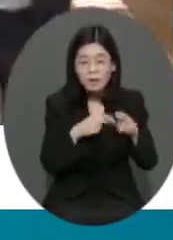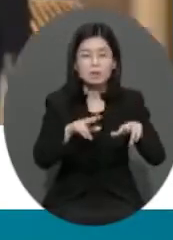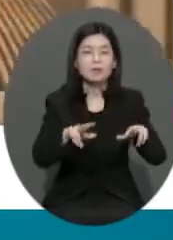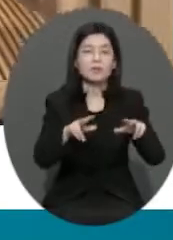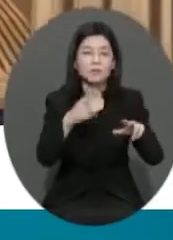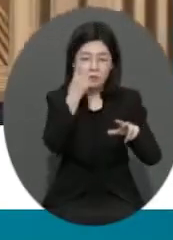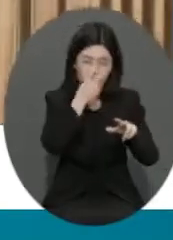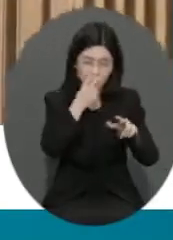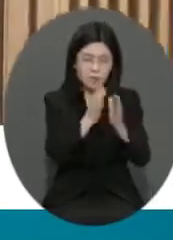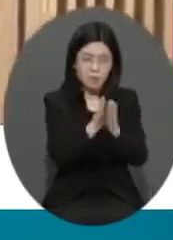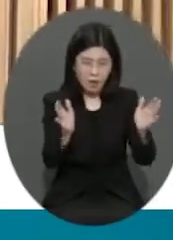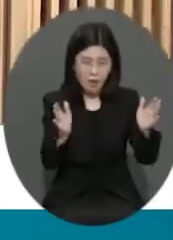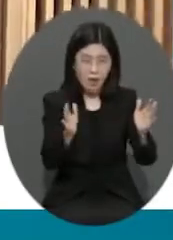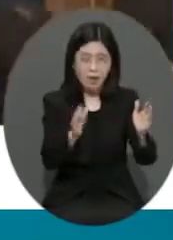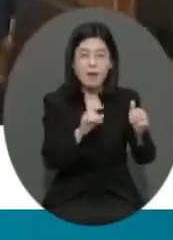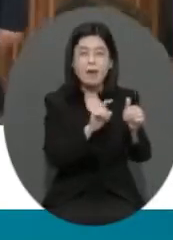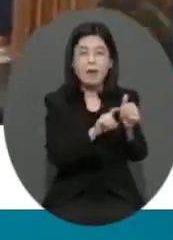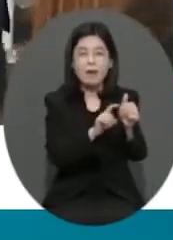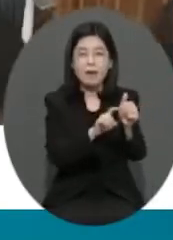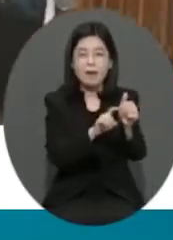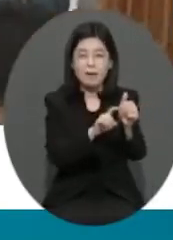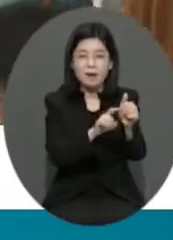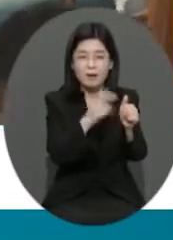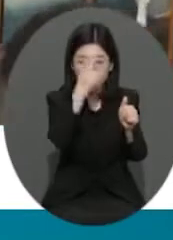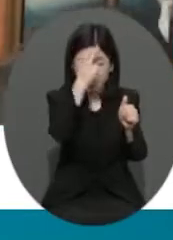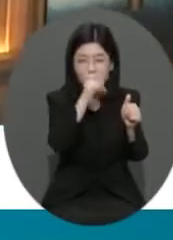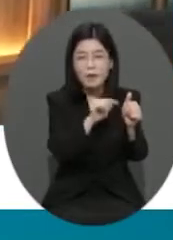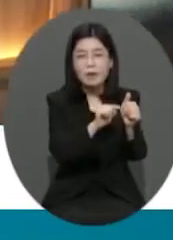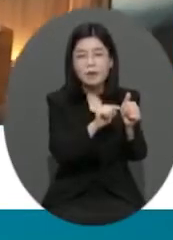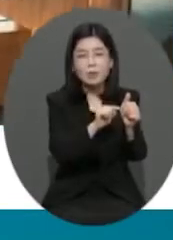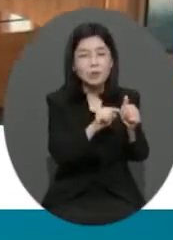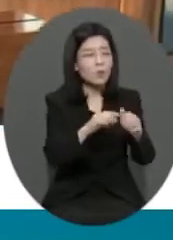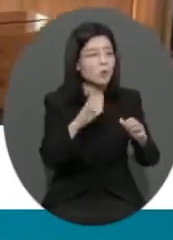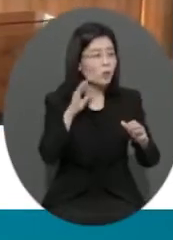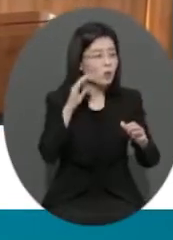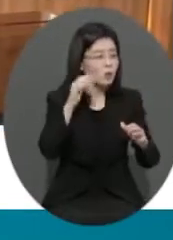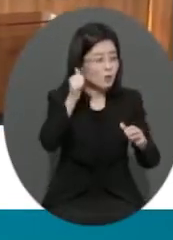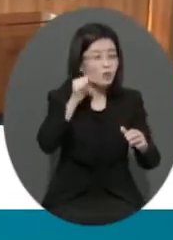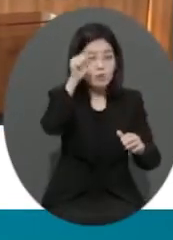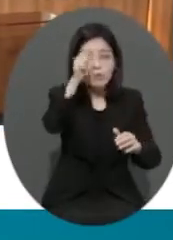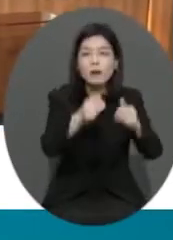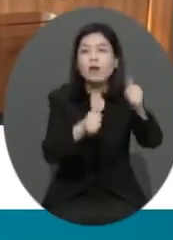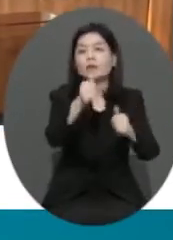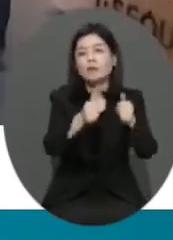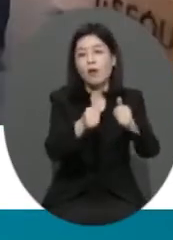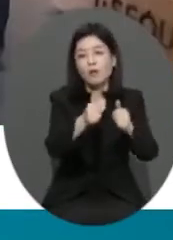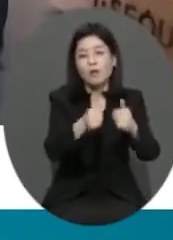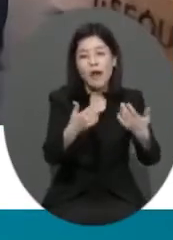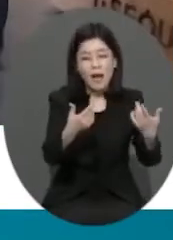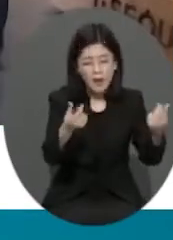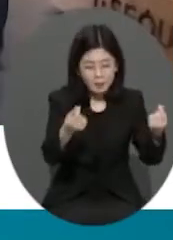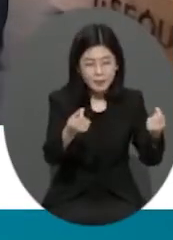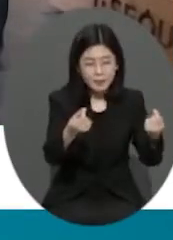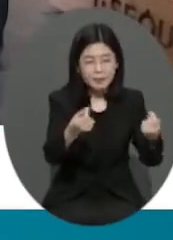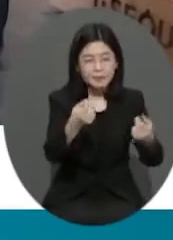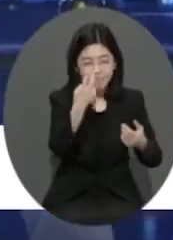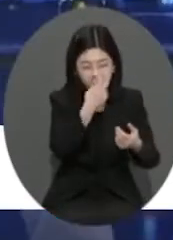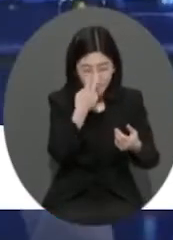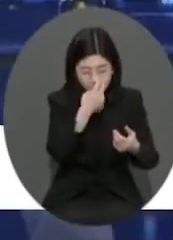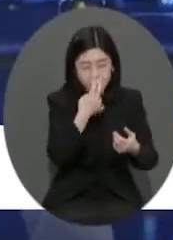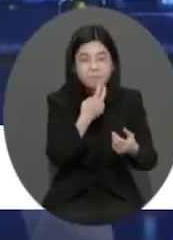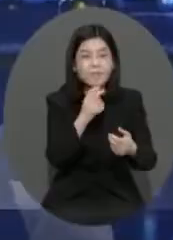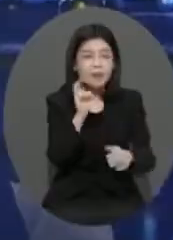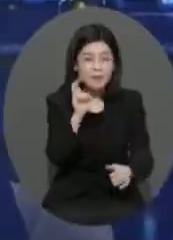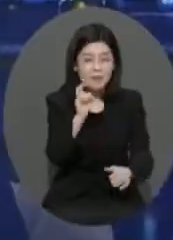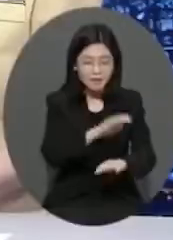들어왔기 때문에 당해서 같이 뛰고 있는 주 자들에게 또 검증을 받을 겁니다 아 그를 통해서 보내는 잘 입증 하시기를 바라고 있습니다